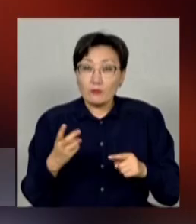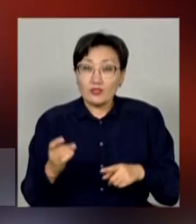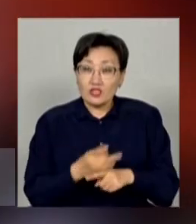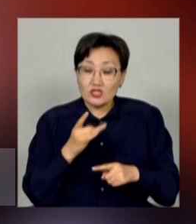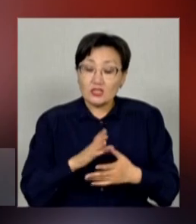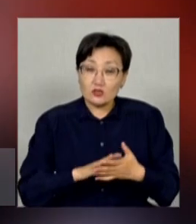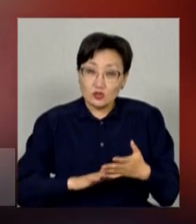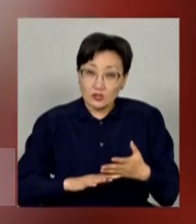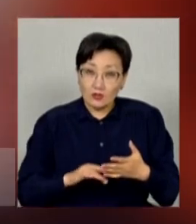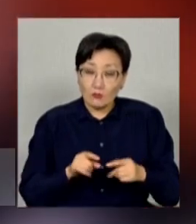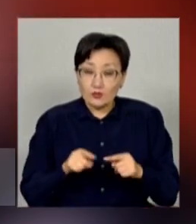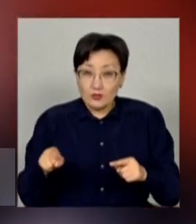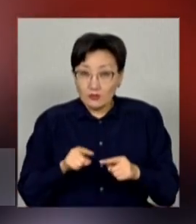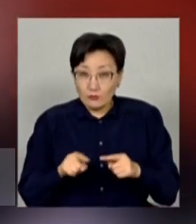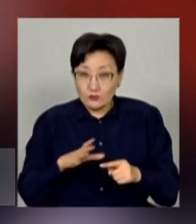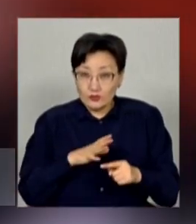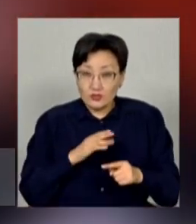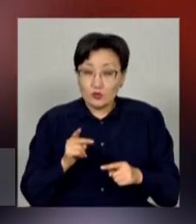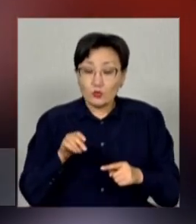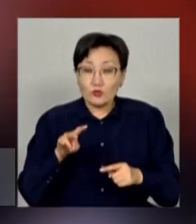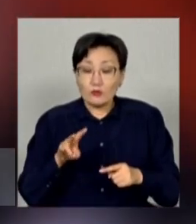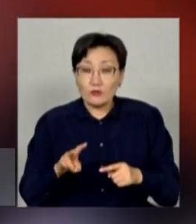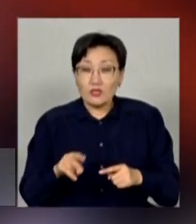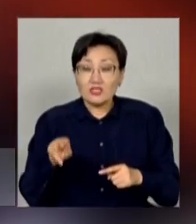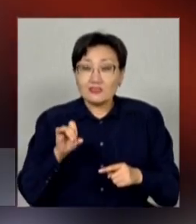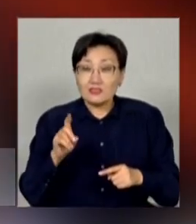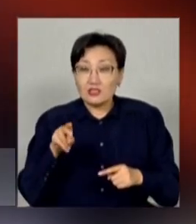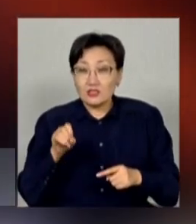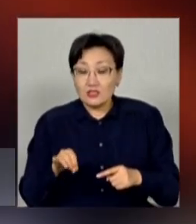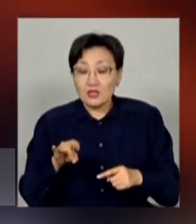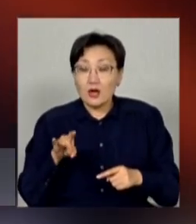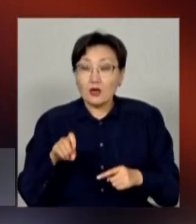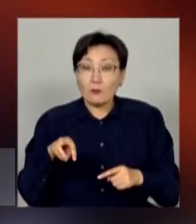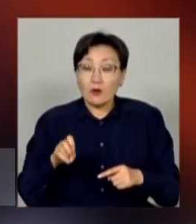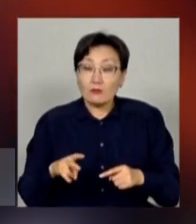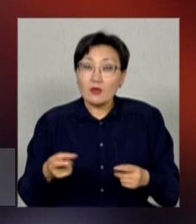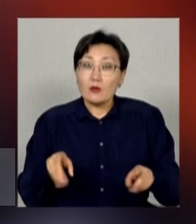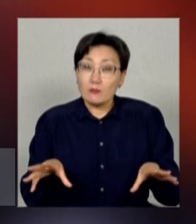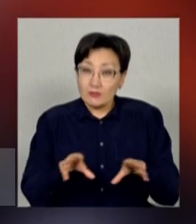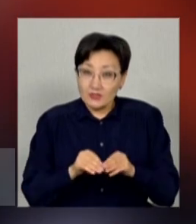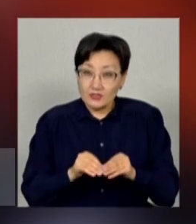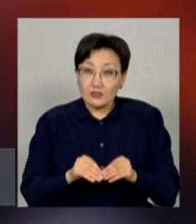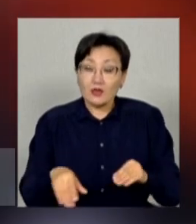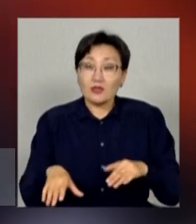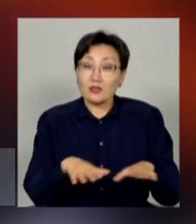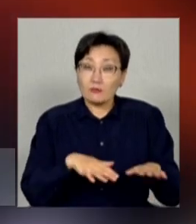рет ұзартылған болатын. Қайрат Құдайбергенге Дики Арманмен бірге адам жинаумен айналысты деген айып